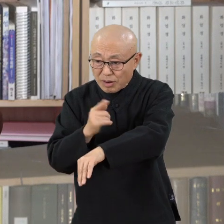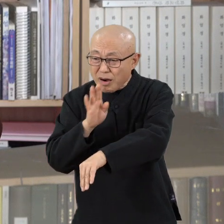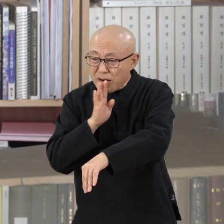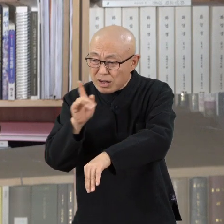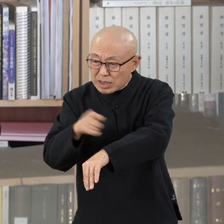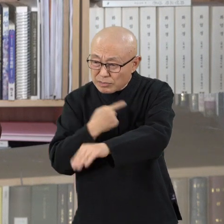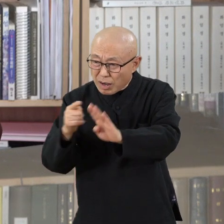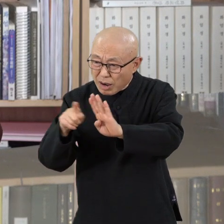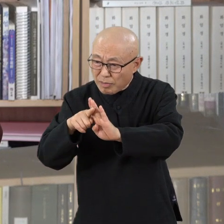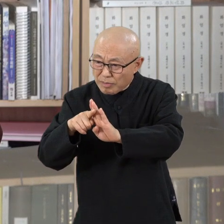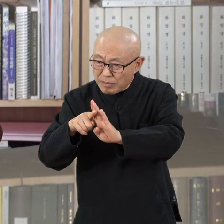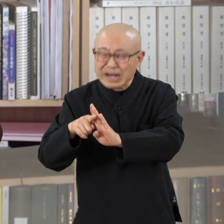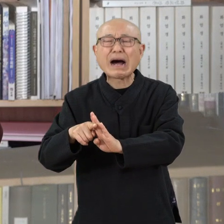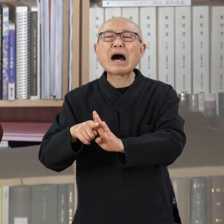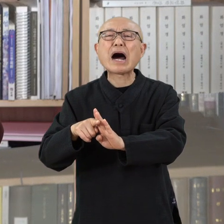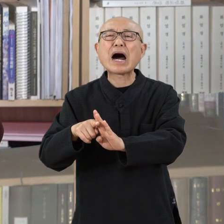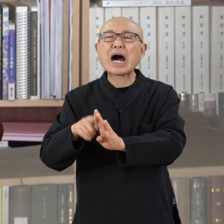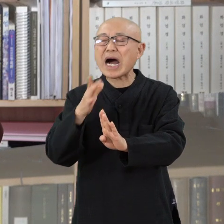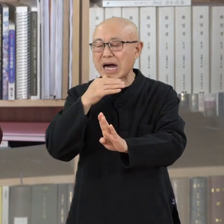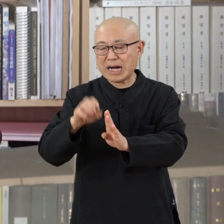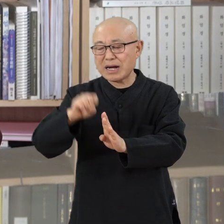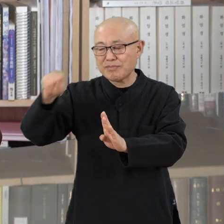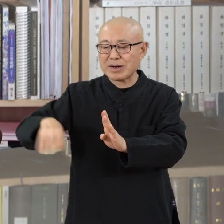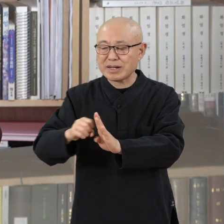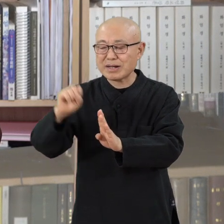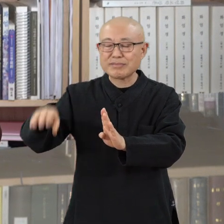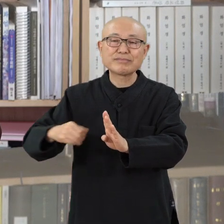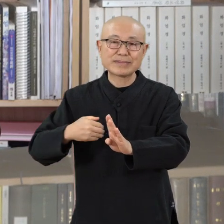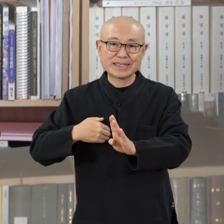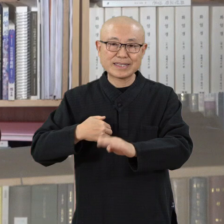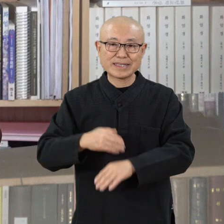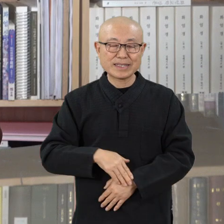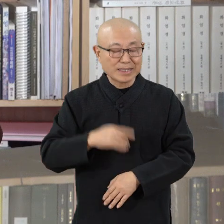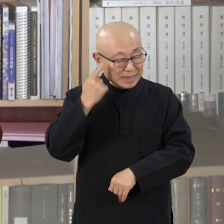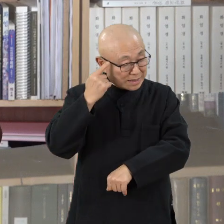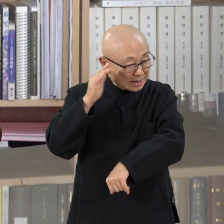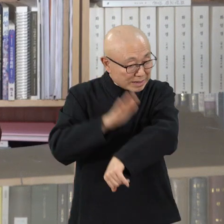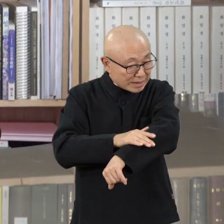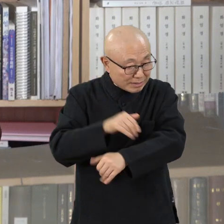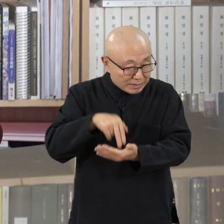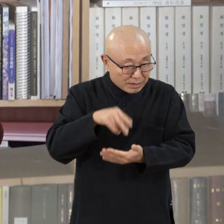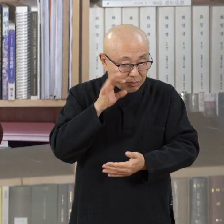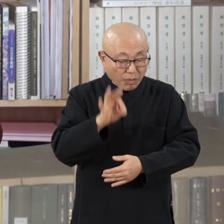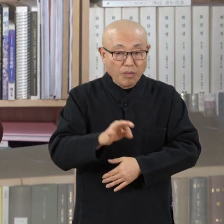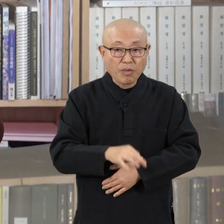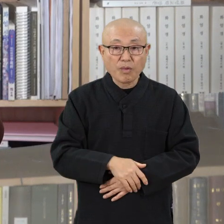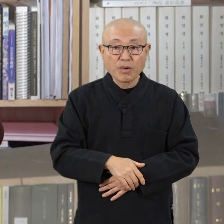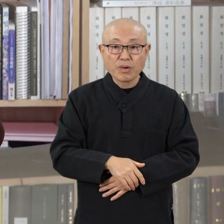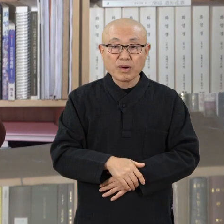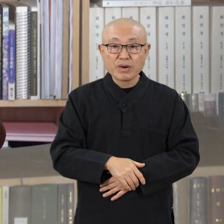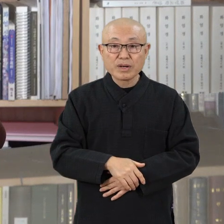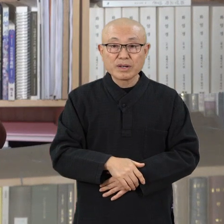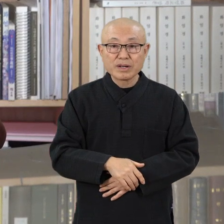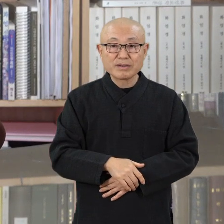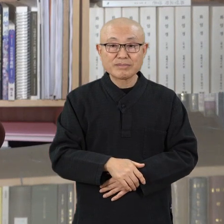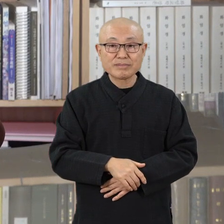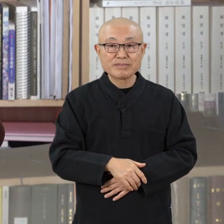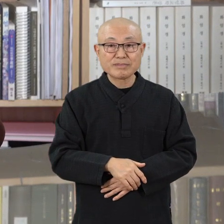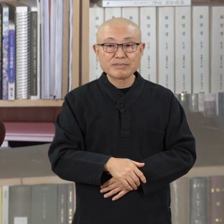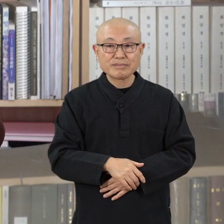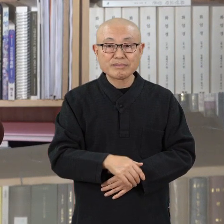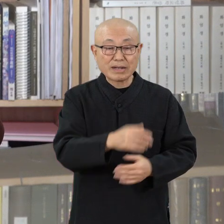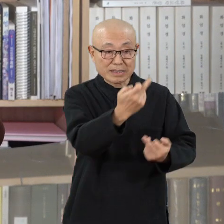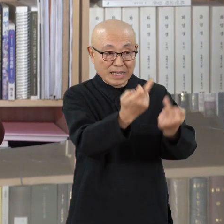수겁이면 버려버리는 거. 그리고 그 지혜에 의해서 현재 정말 우리